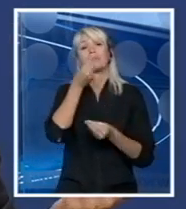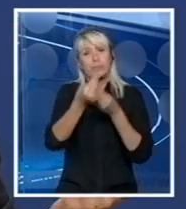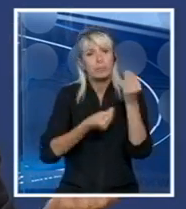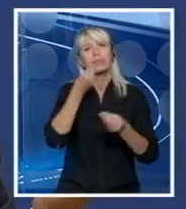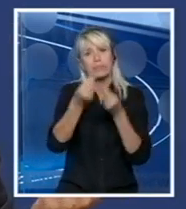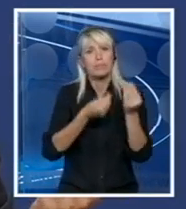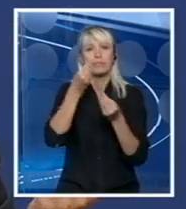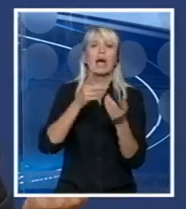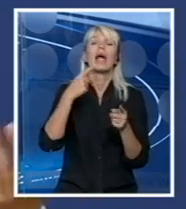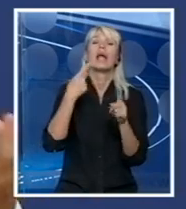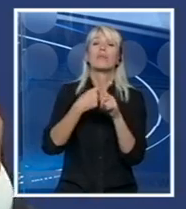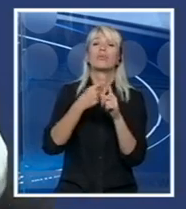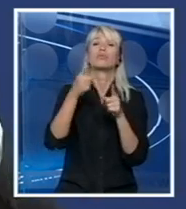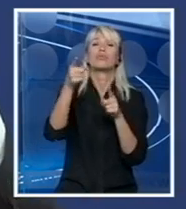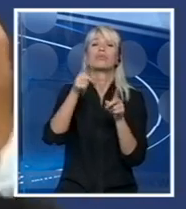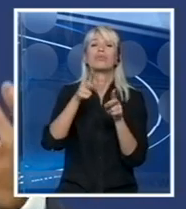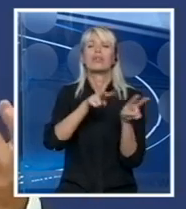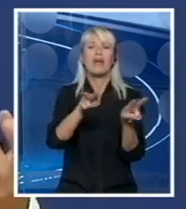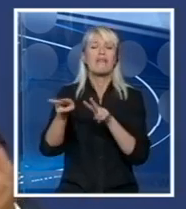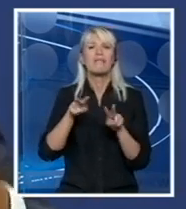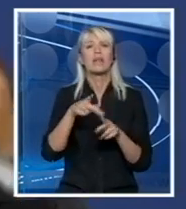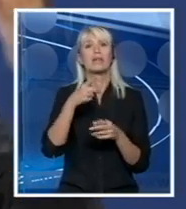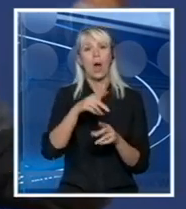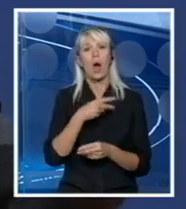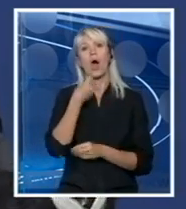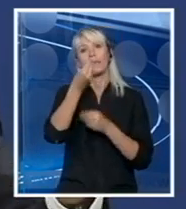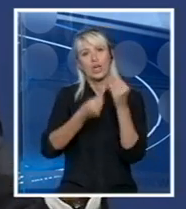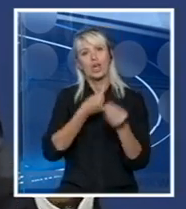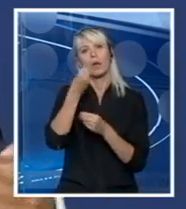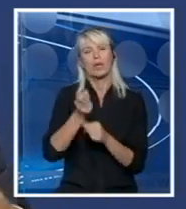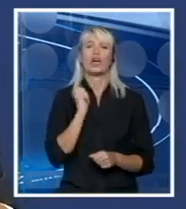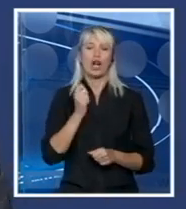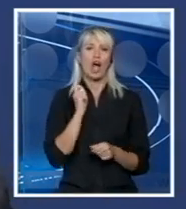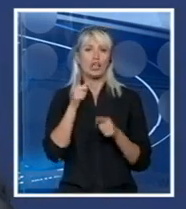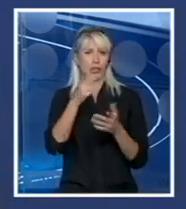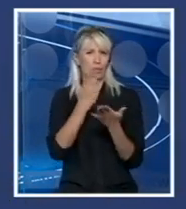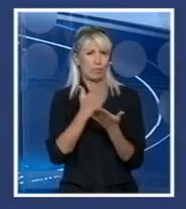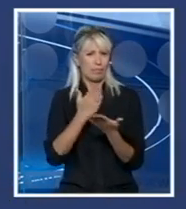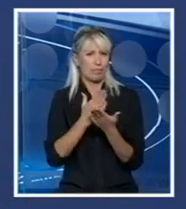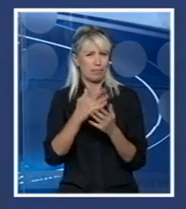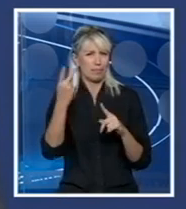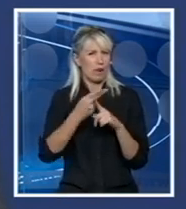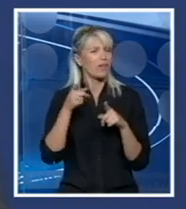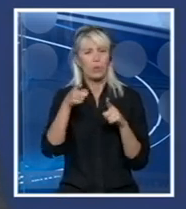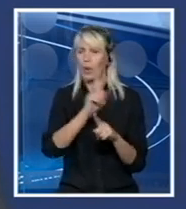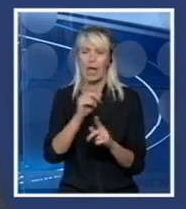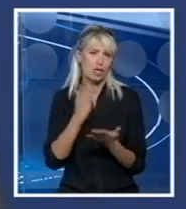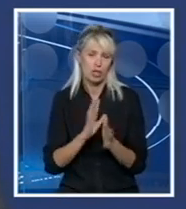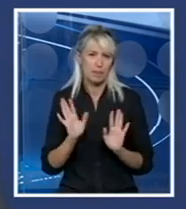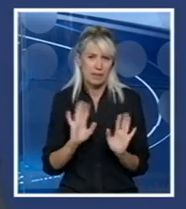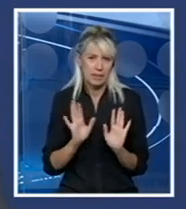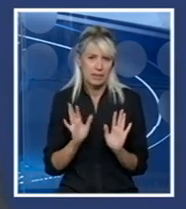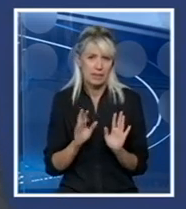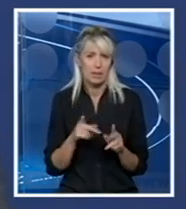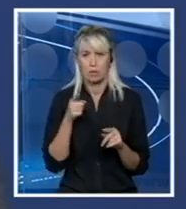pika pandemije. Razumete? Onda su oni držali maltene čitave časove, iako je tada bilo na TV-u. To je ono što ljude zbunjuje. Znači, ne može istovremeno nastavnik da radi